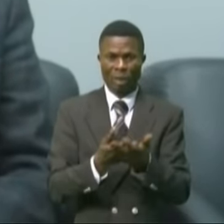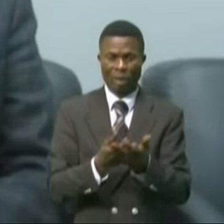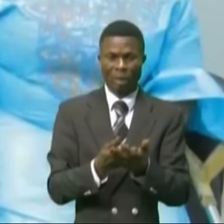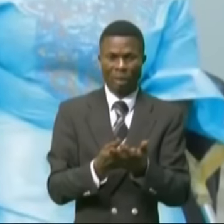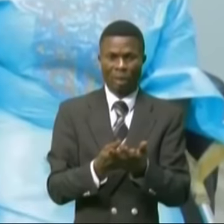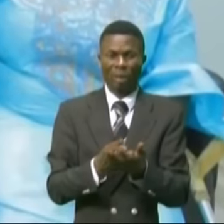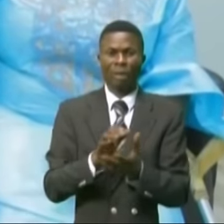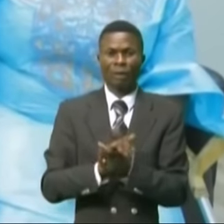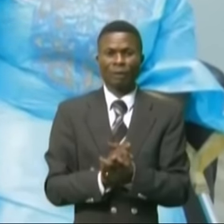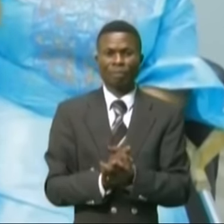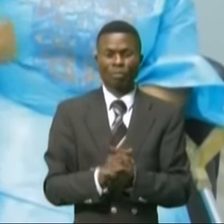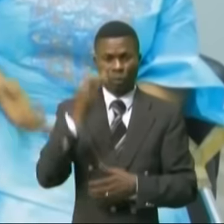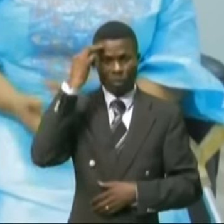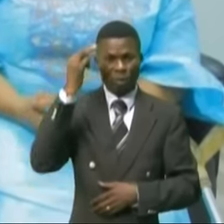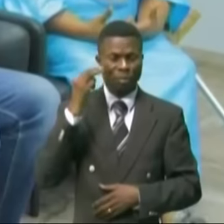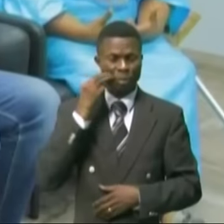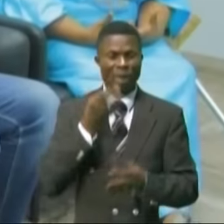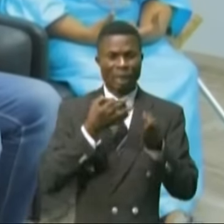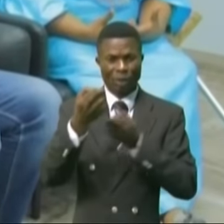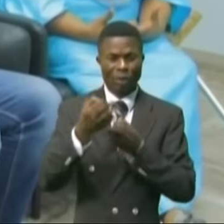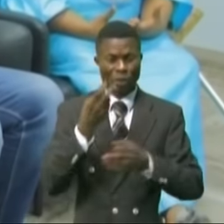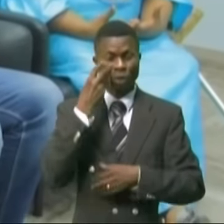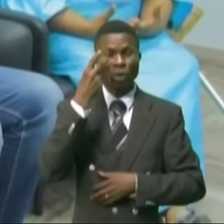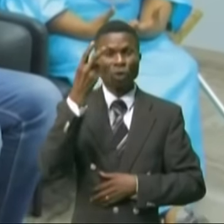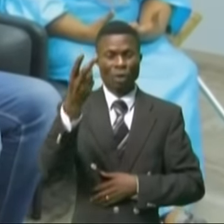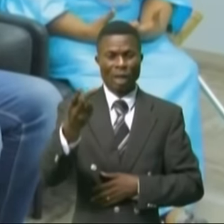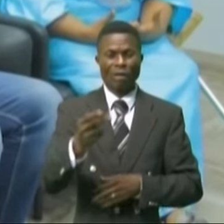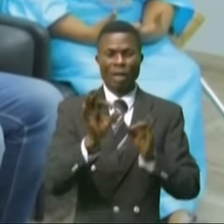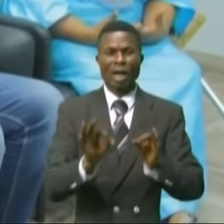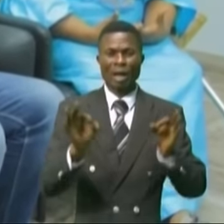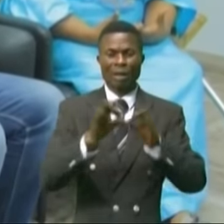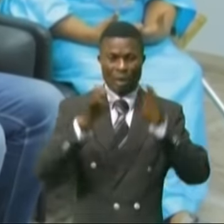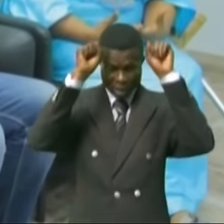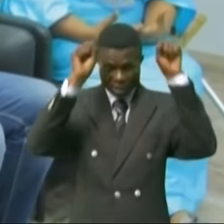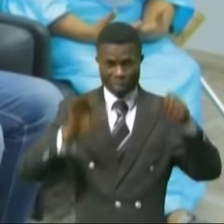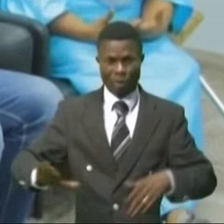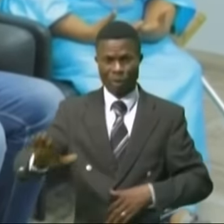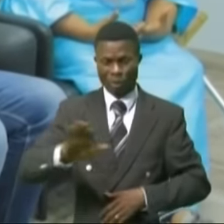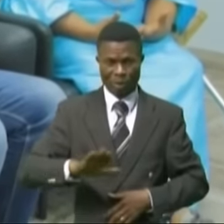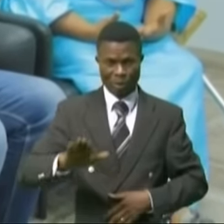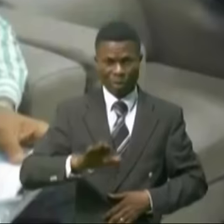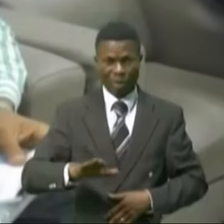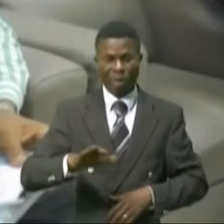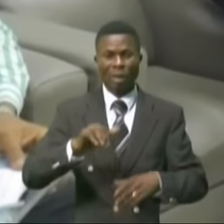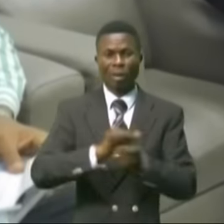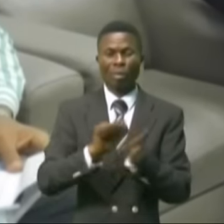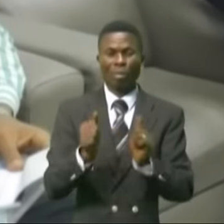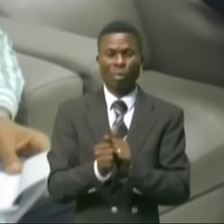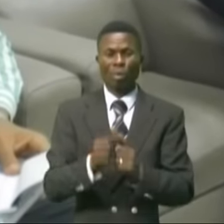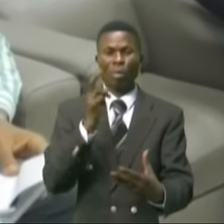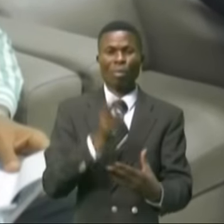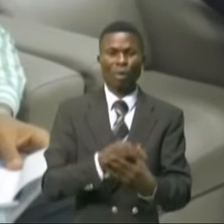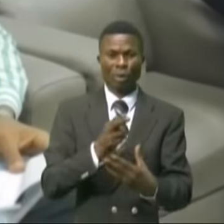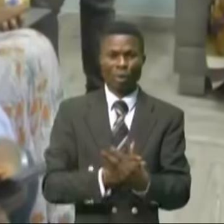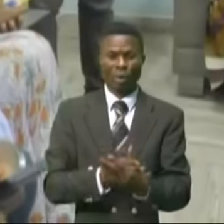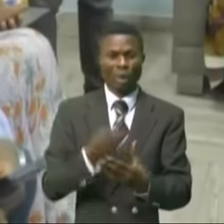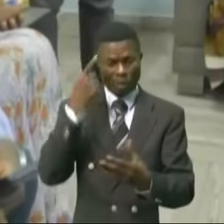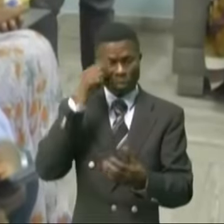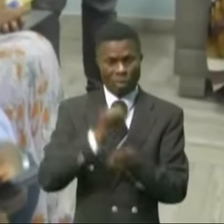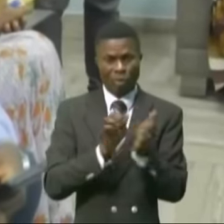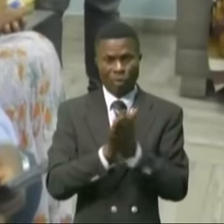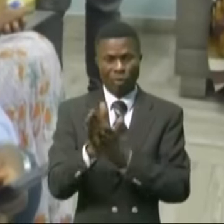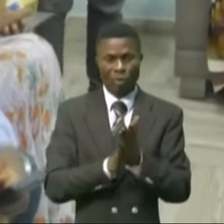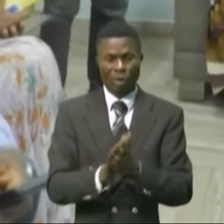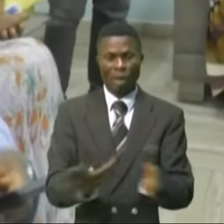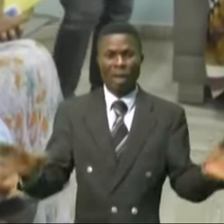Duya. La ministre lui a expliqué la vision novatrice du président de la République dans les secteurs du handicap en ce qui concerne